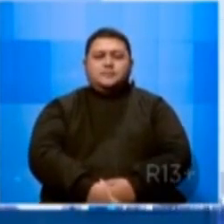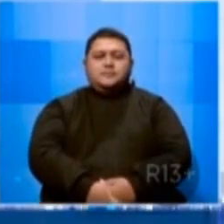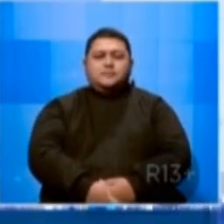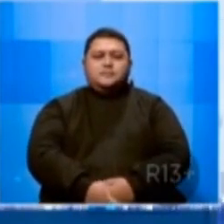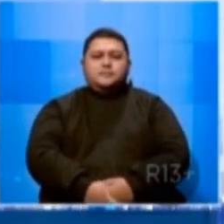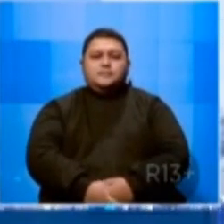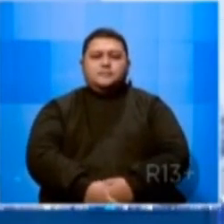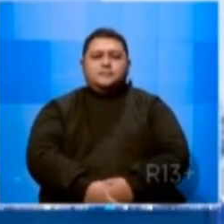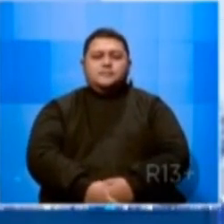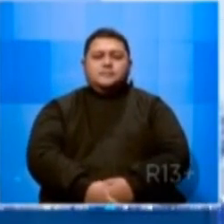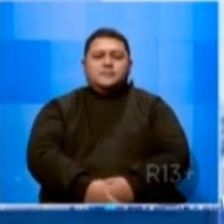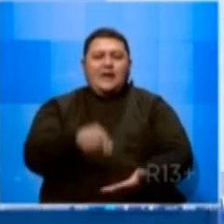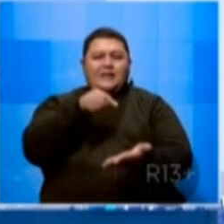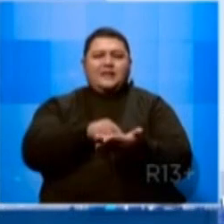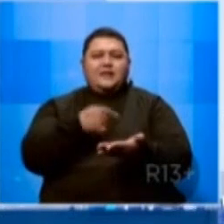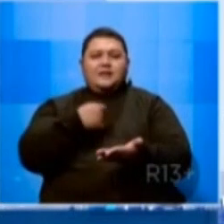dengan